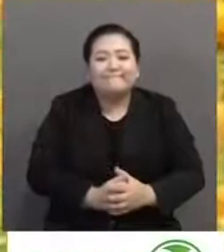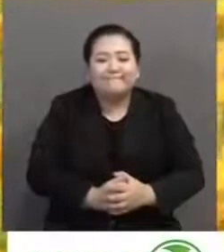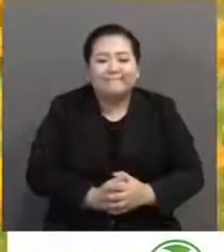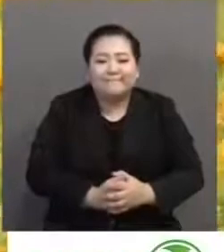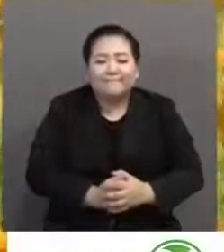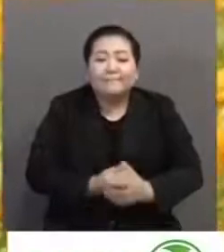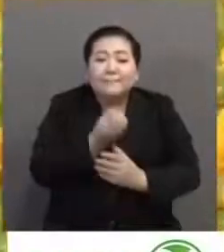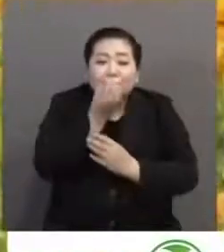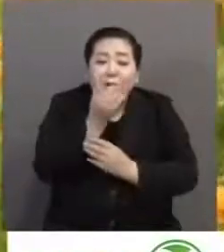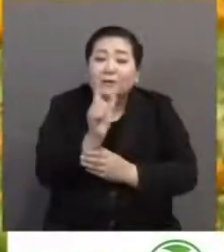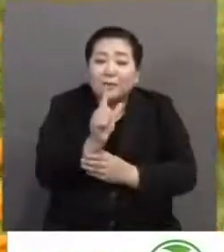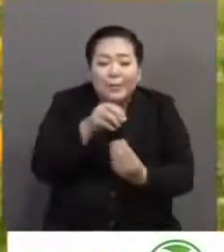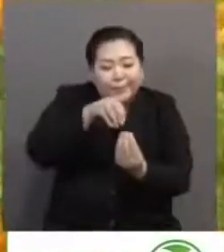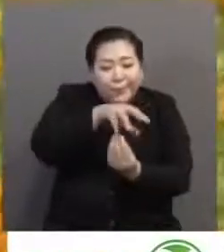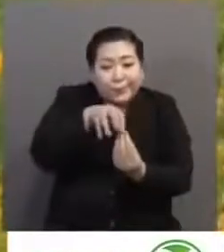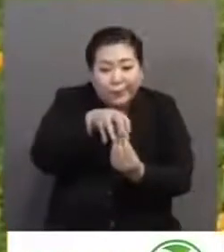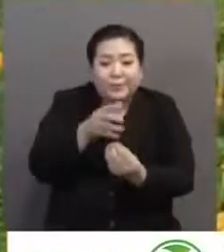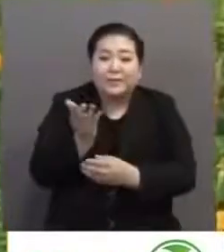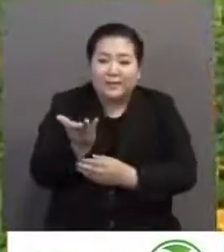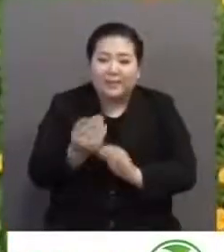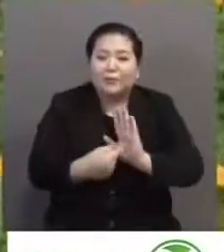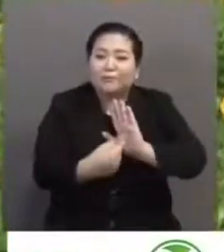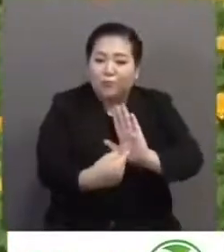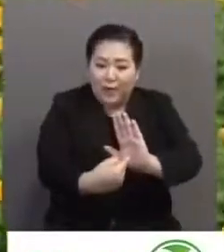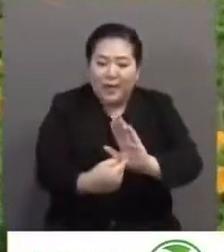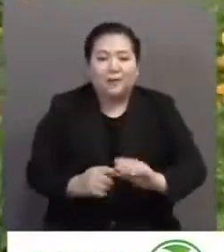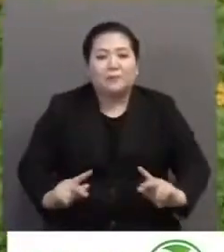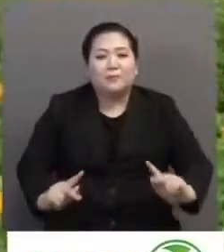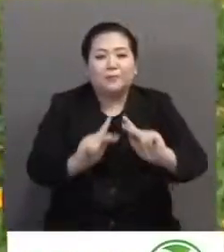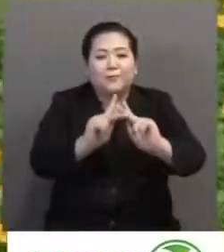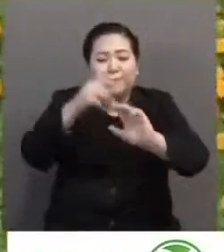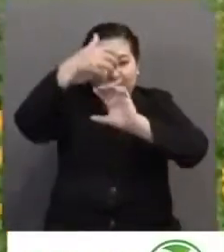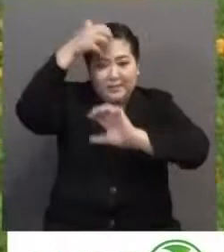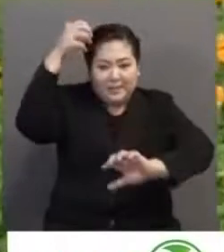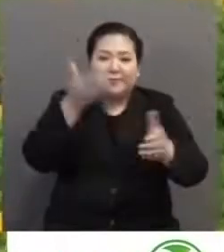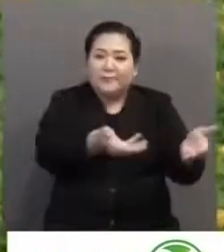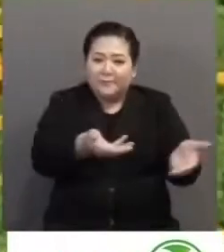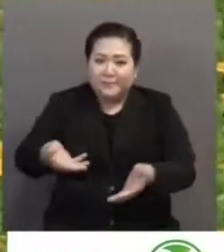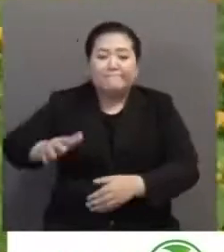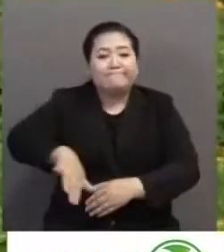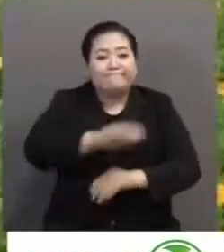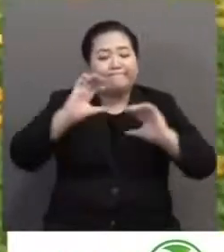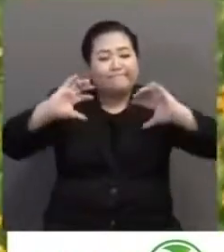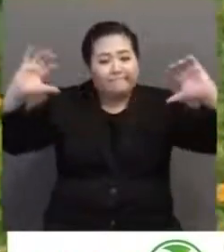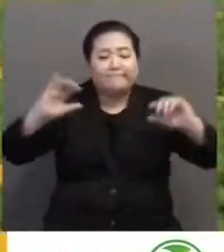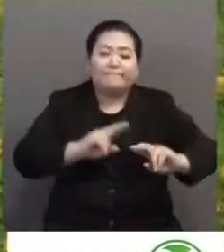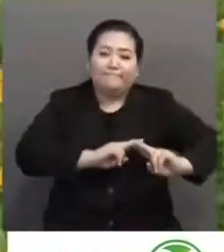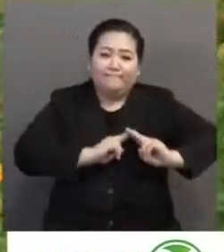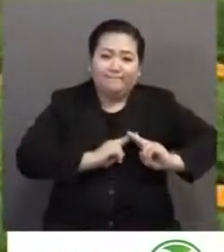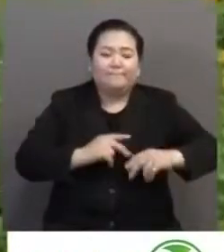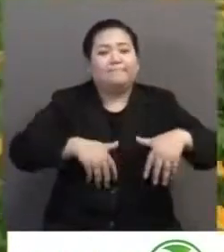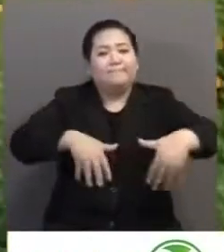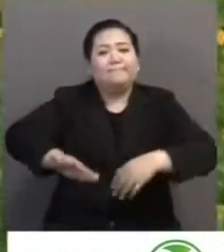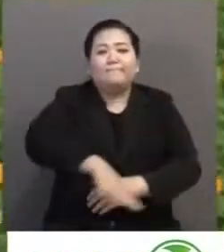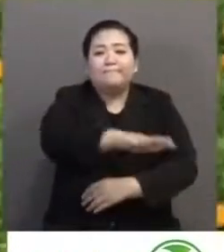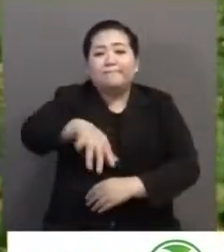ดอกดาวเรืองถือเป็นดอกไม้ตัวอย่างที่รัฐบาลโดยกระทรวงมหาดไทยเชิญชวนให้หน่วยงานราชการเอกชนและประชาชน